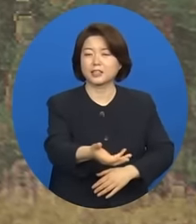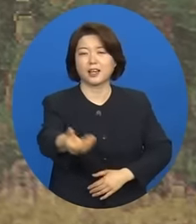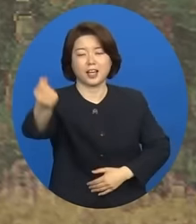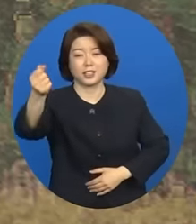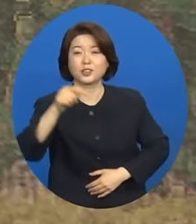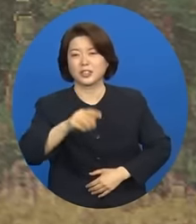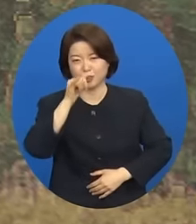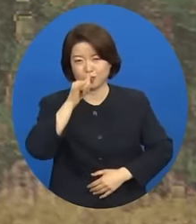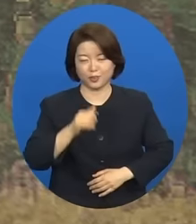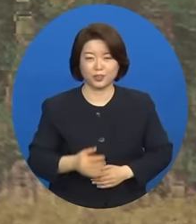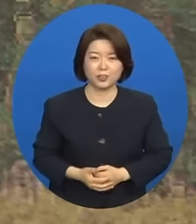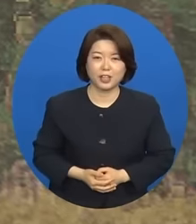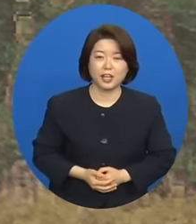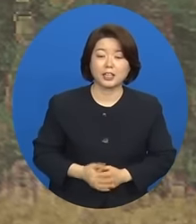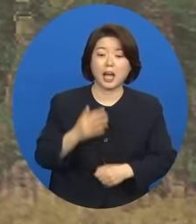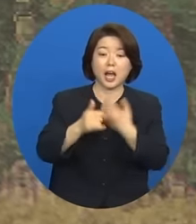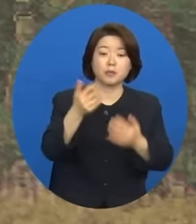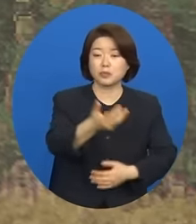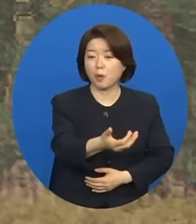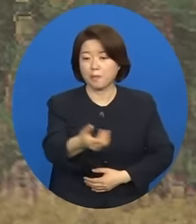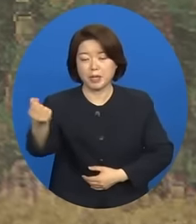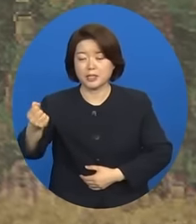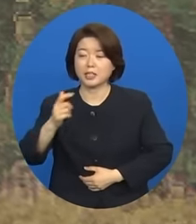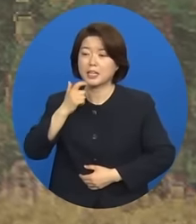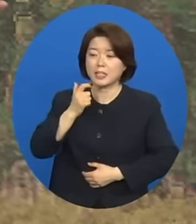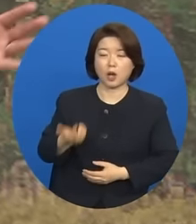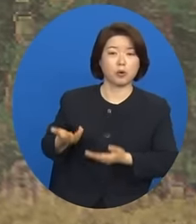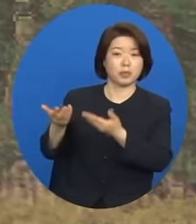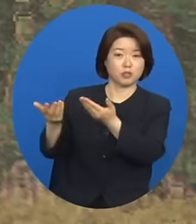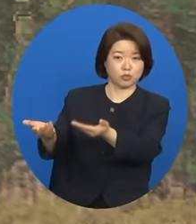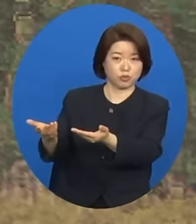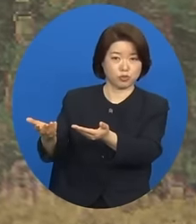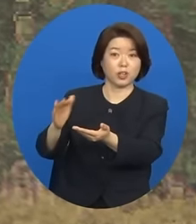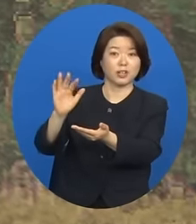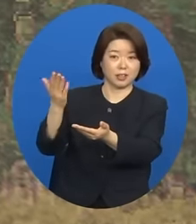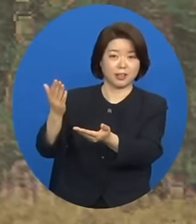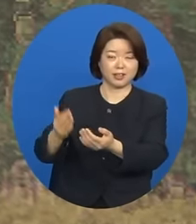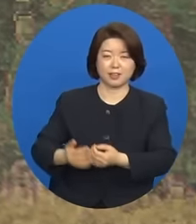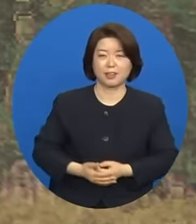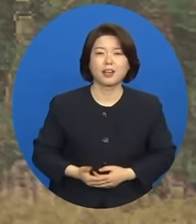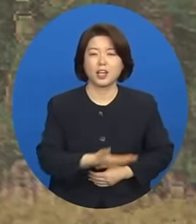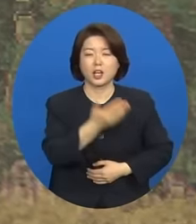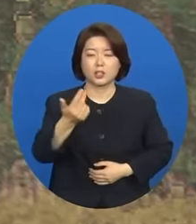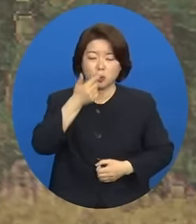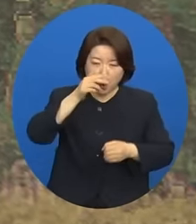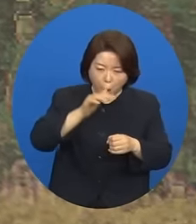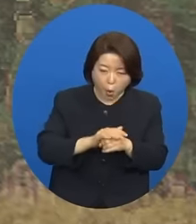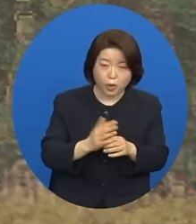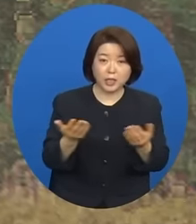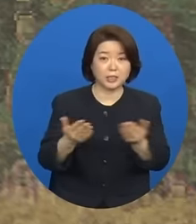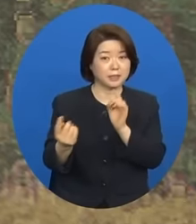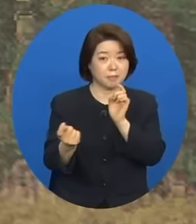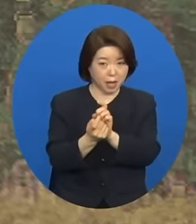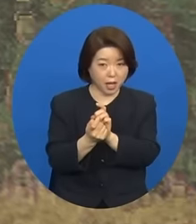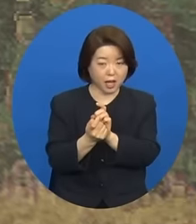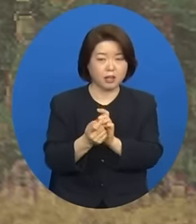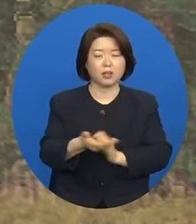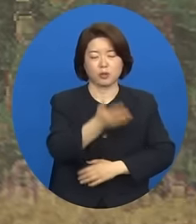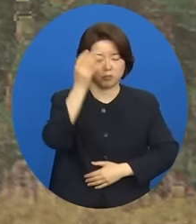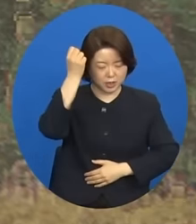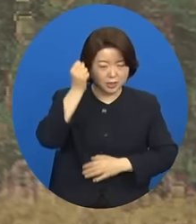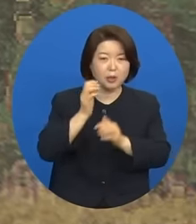됩니다. 그래서 하나님은 그것을 빼앗아다가 또한 야곱의 것으로 주시게 되죠. 여러분에게 억울한 일이 있을 때 여러분 기억하시기